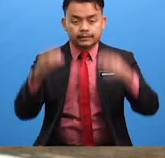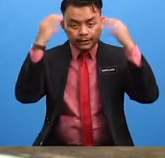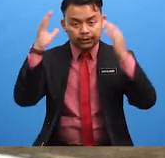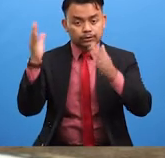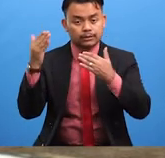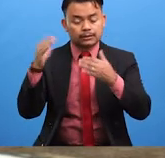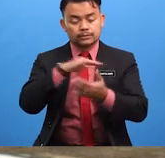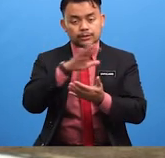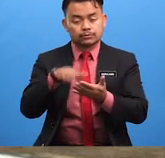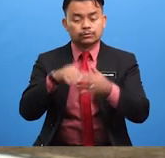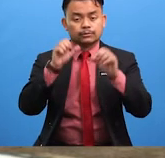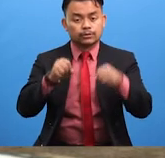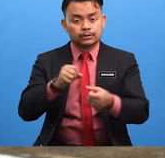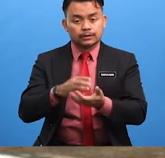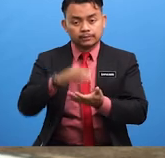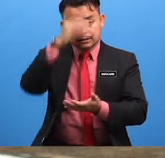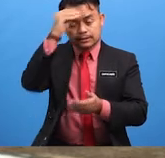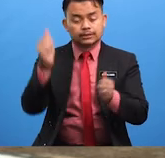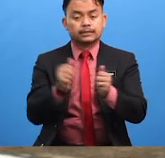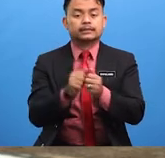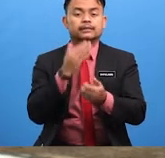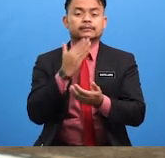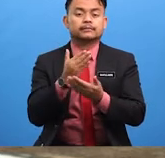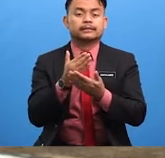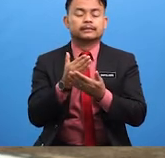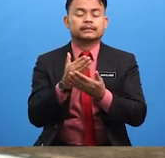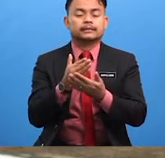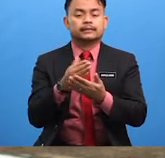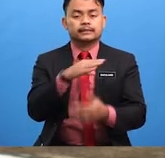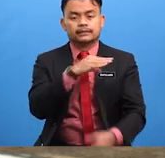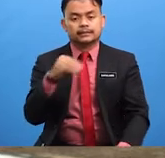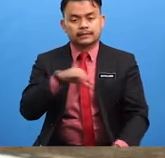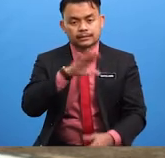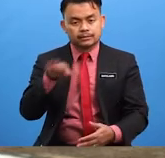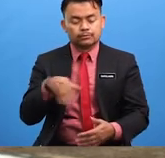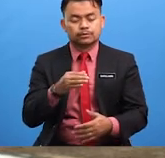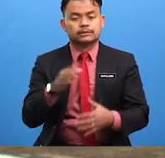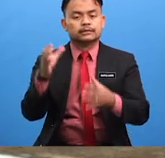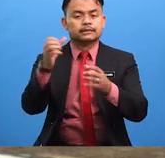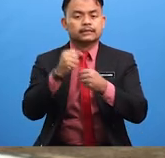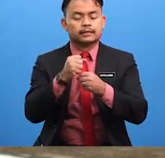ini dengan baik dan semoga kita semua dapat terus mewarisi